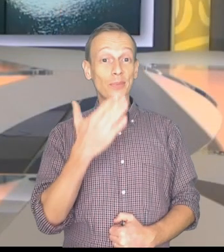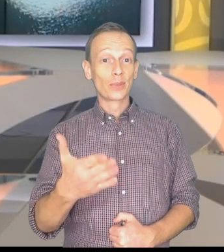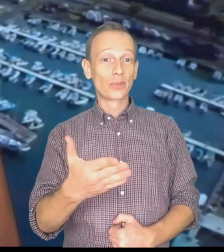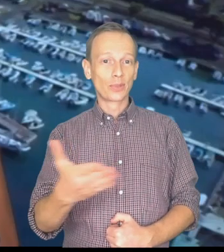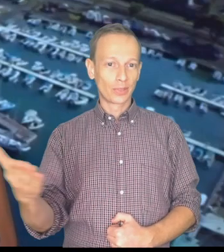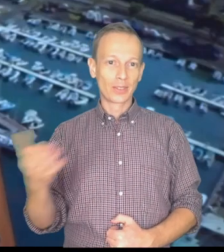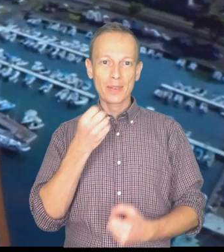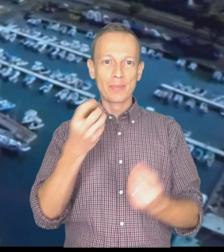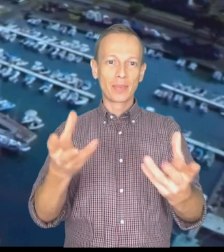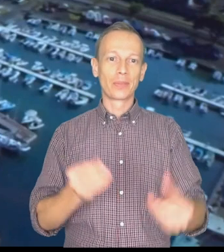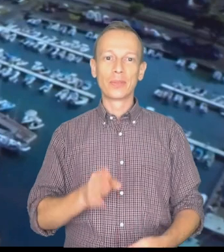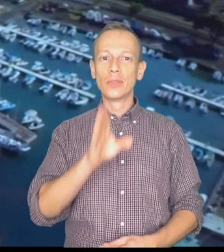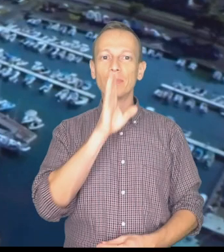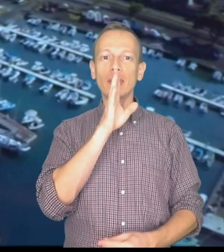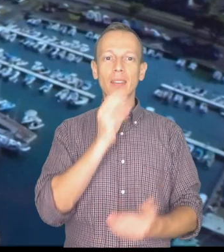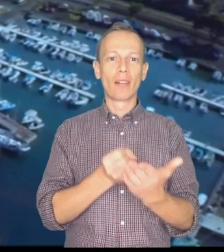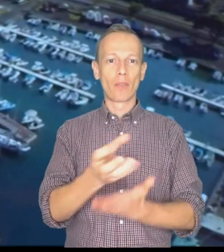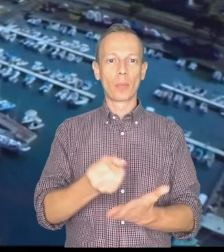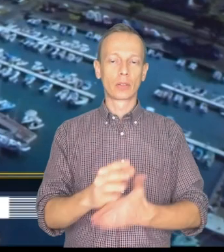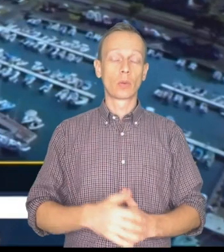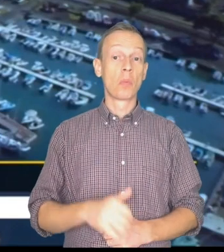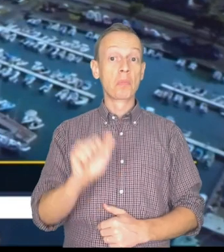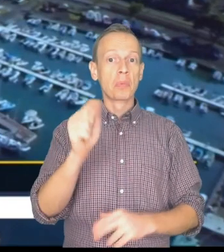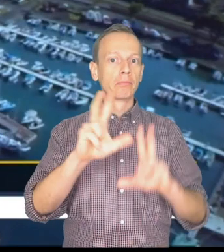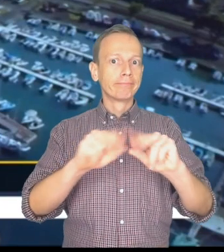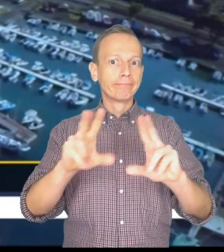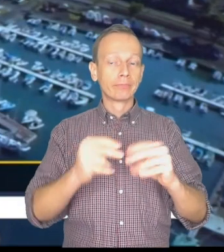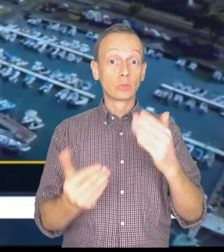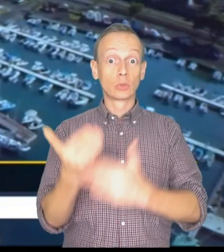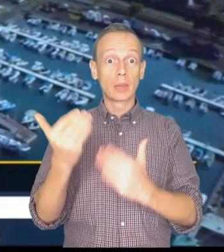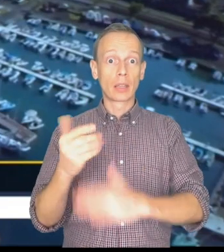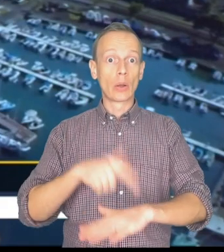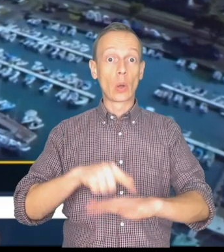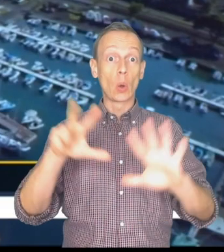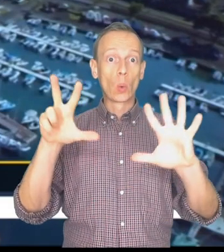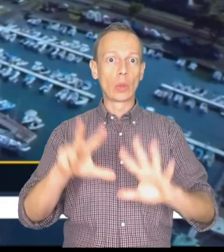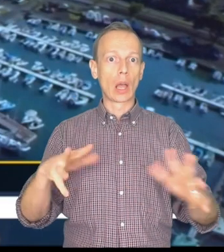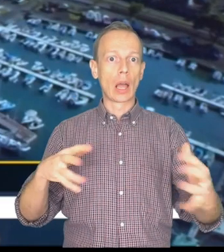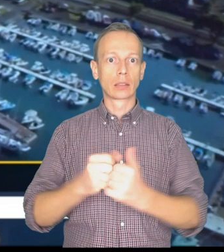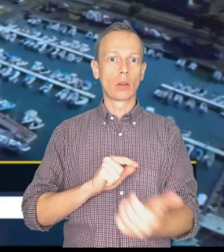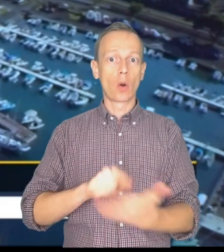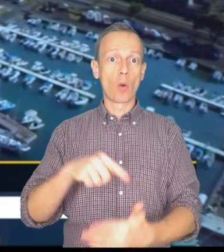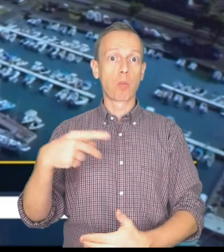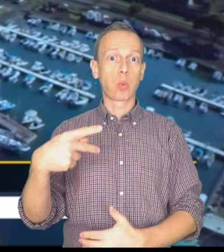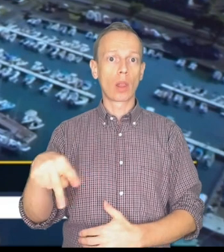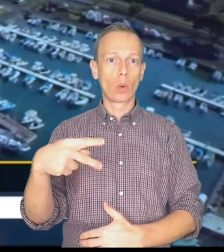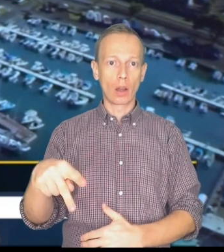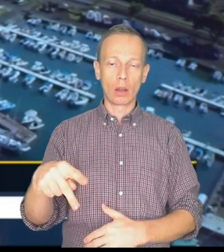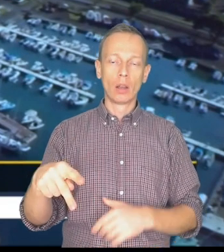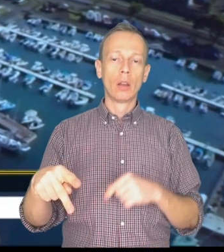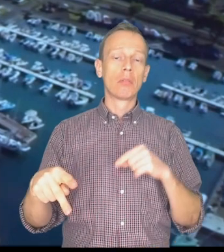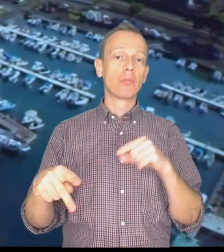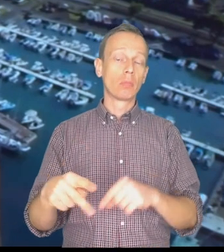Bonjour à tous et bienvenue dans votre journal de la mi-journée. On ouvre l'actualité avec un accident survenu ce matin à 8h à Punaway Plaine,